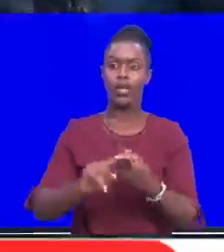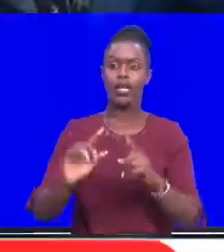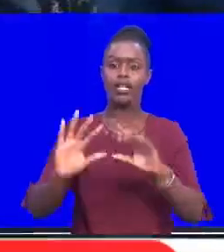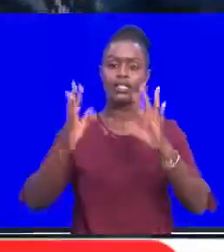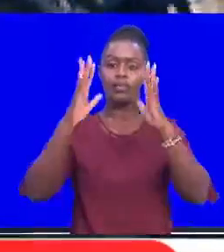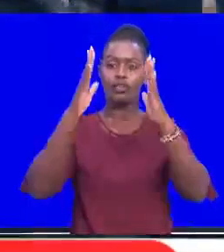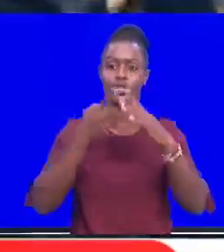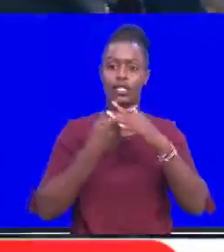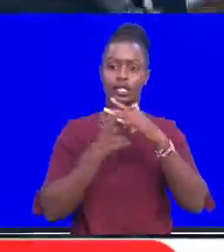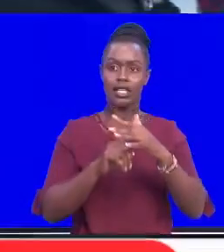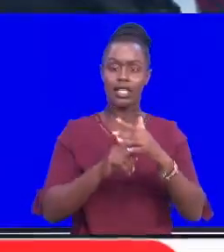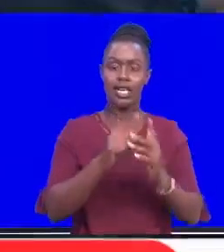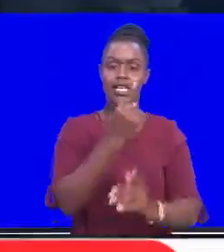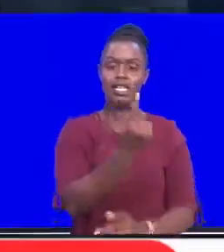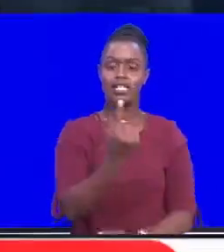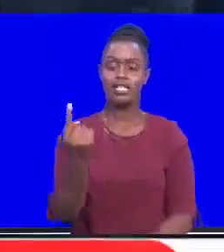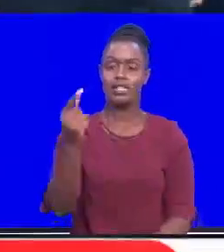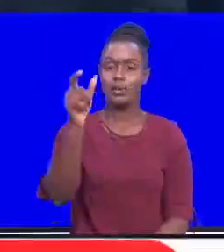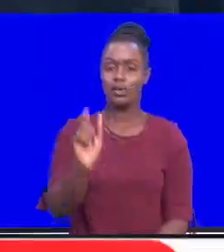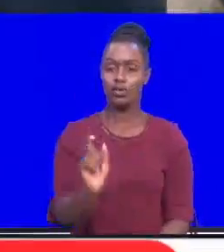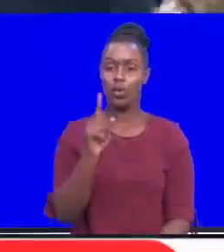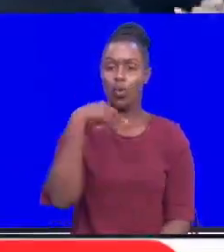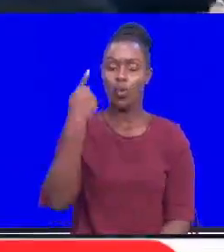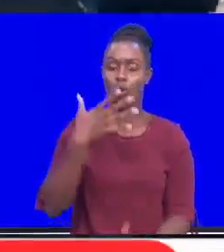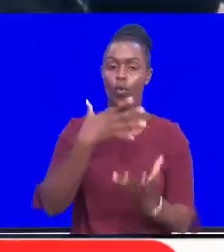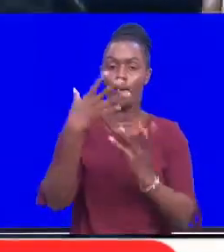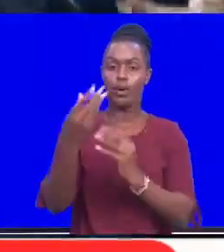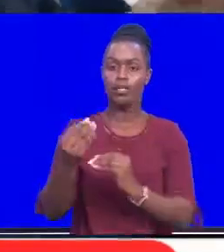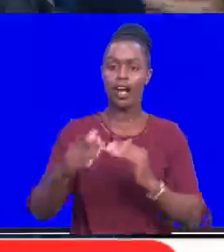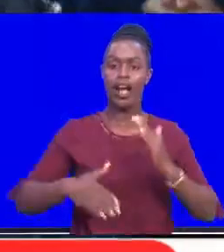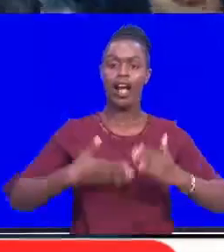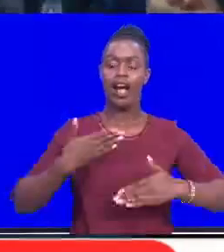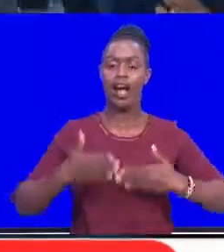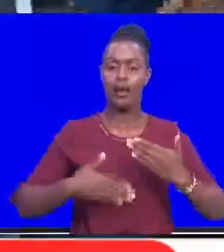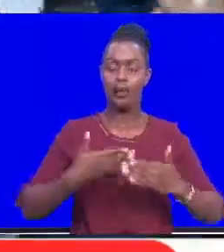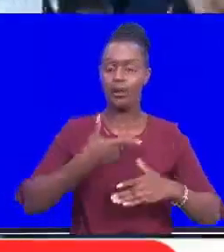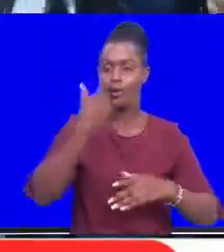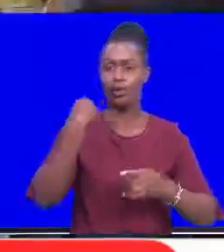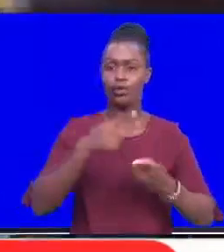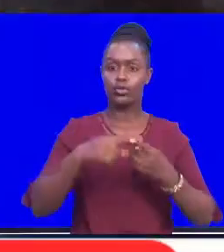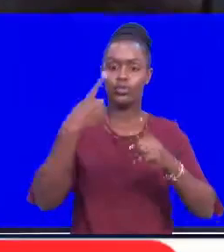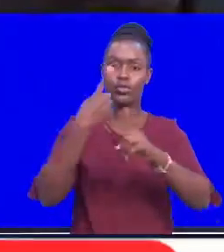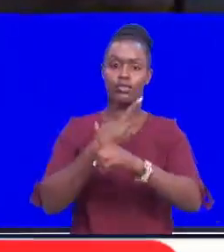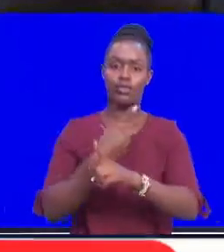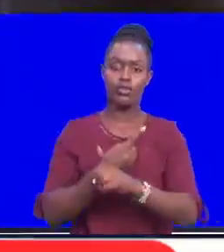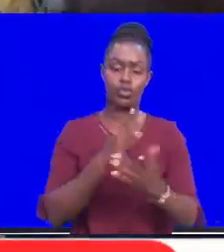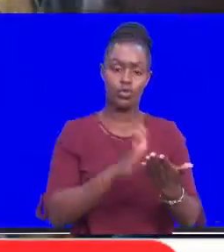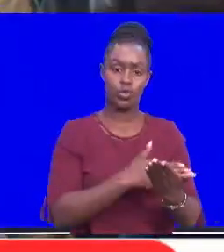huku kila mmoja aliyehudhuria akitabasamu kwa nyimbo kuimbwa kwa lahaja mbalimbali.